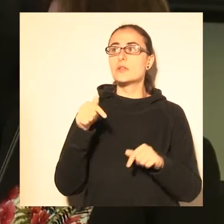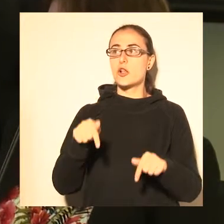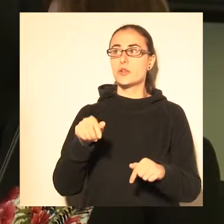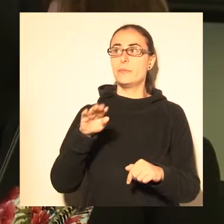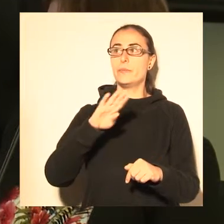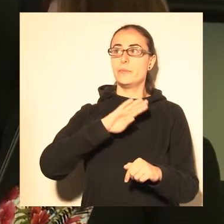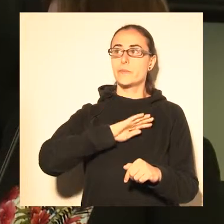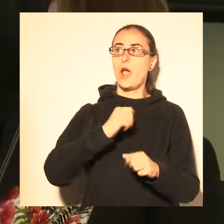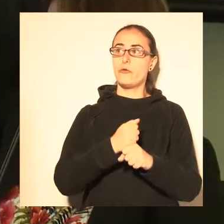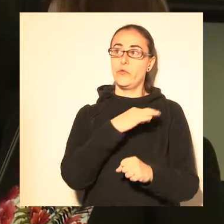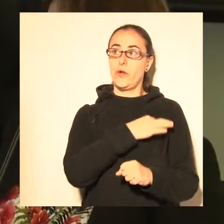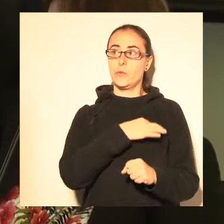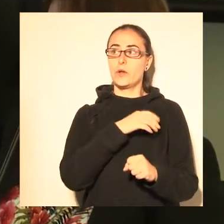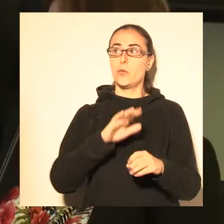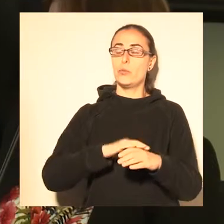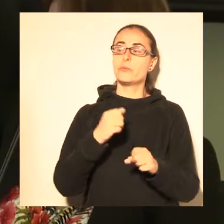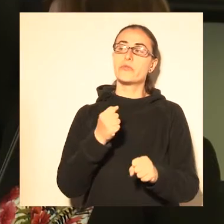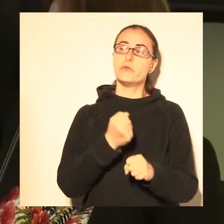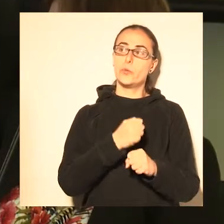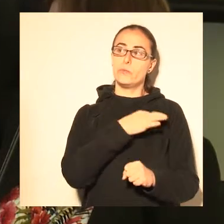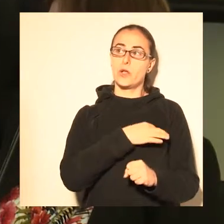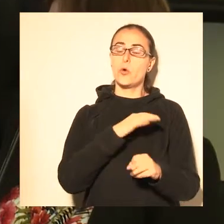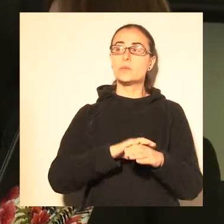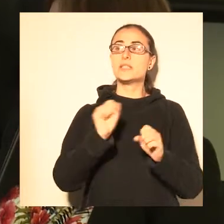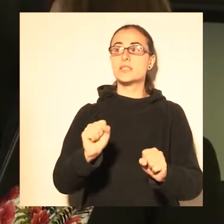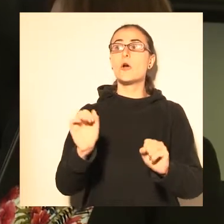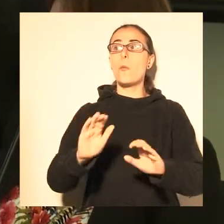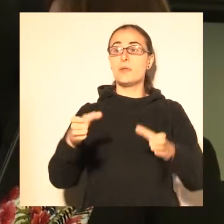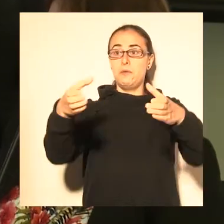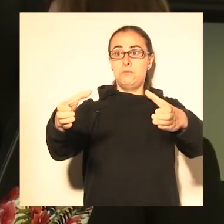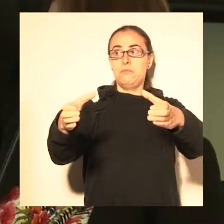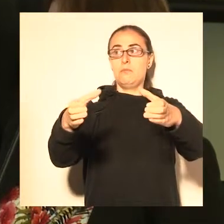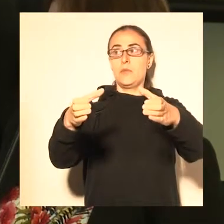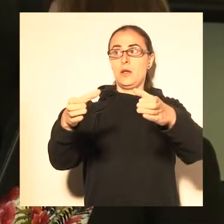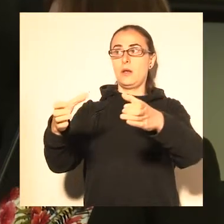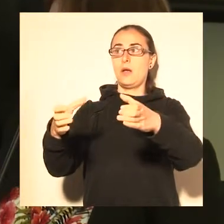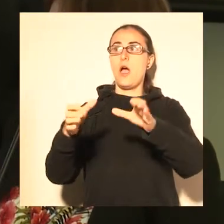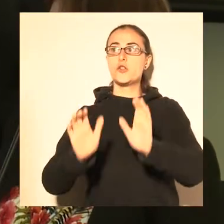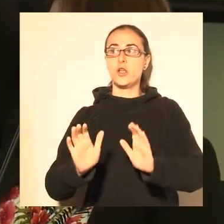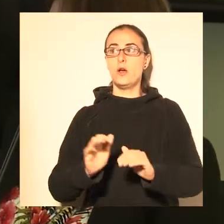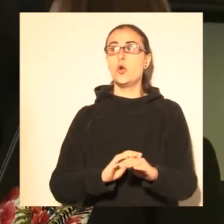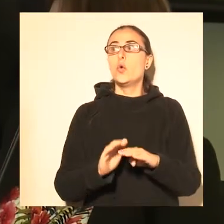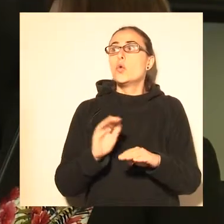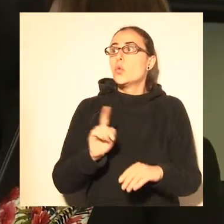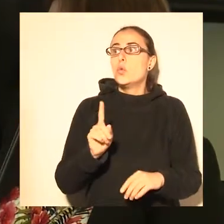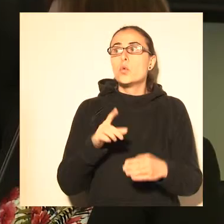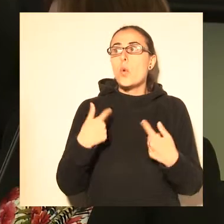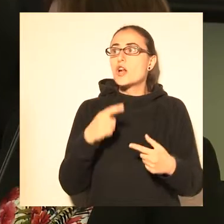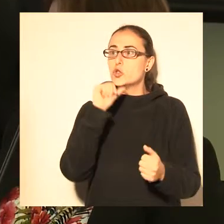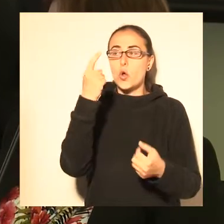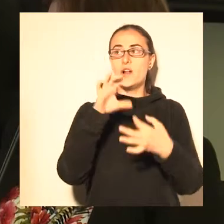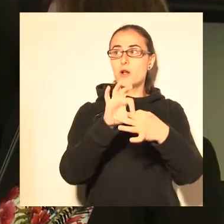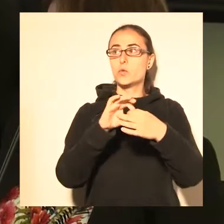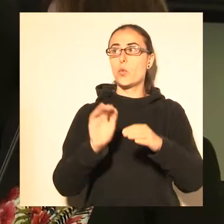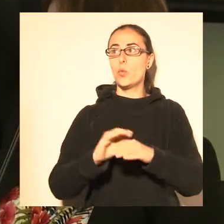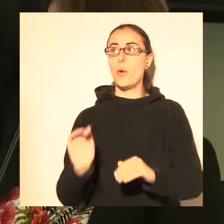poți au făcut au făcut trei ani de facultate au făcut practică pe adult Și ai pus un copil în braț așa î ține Deci nu N